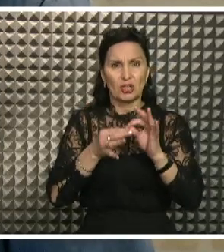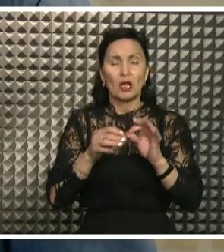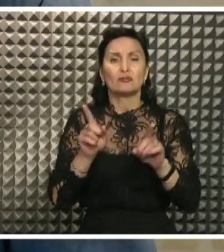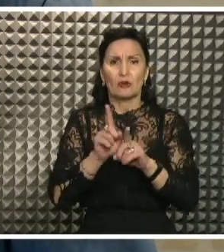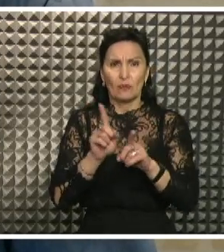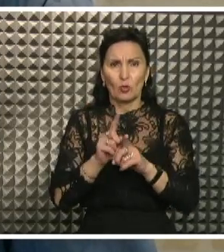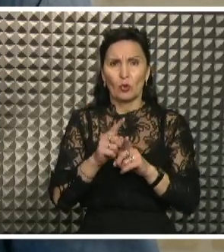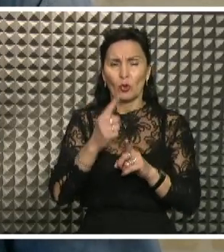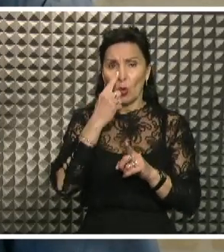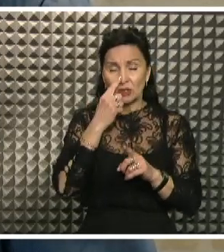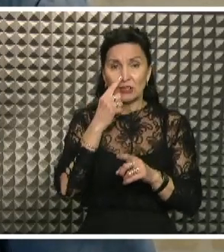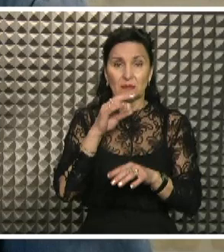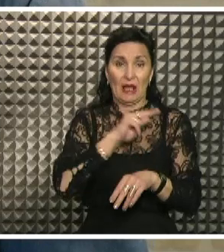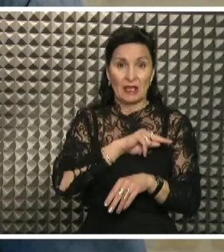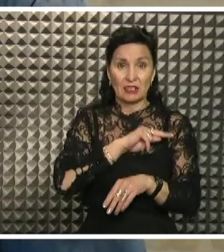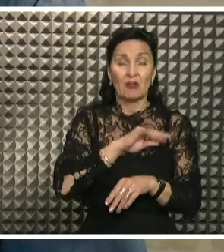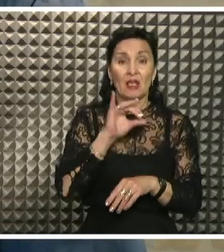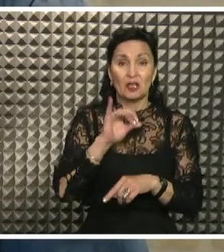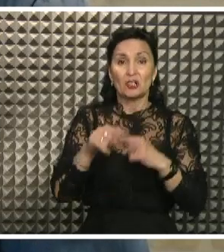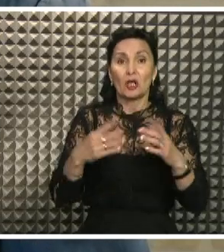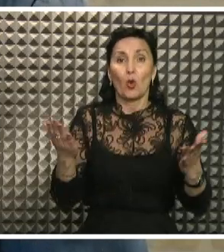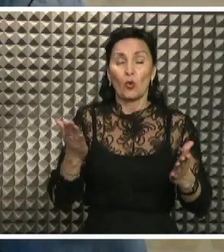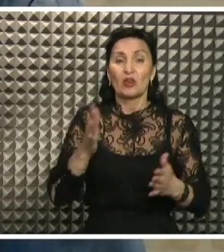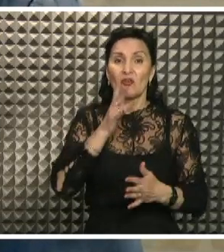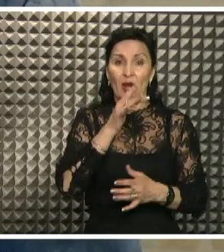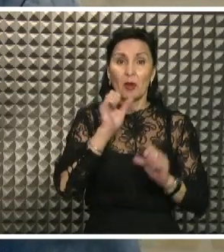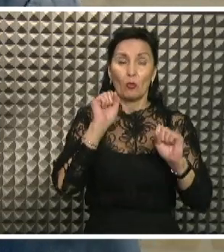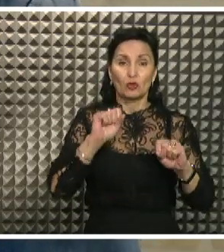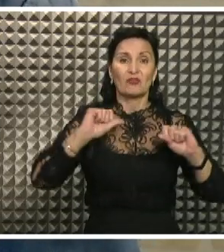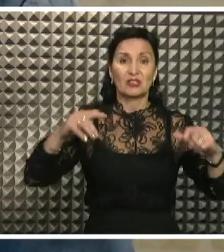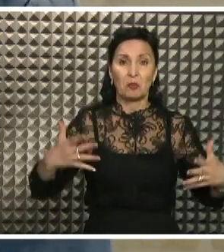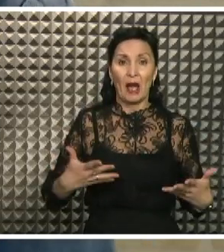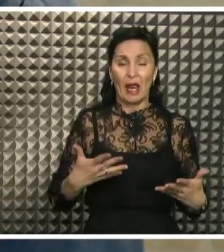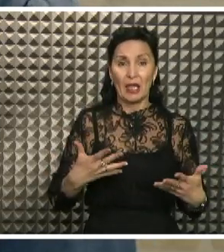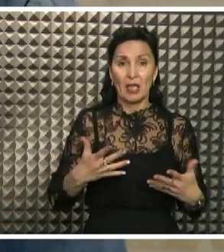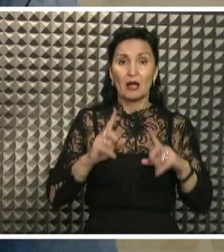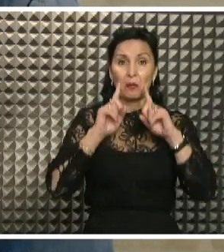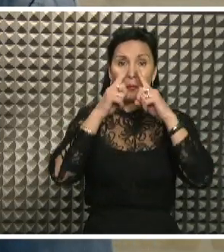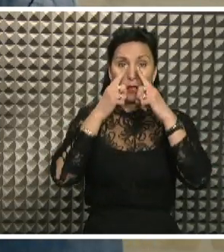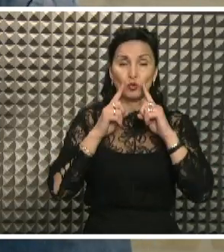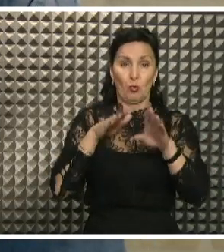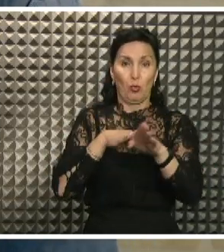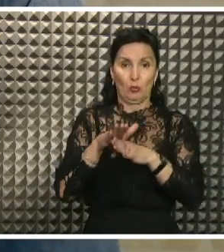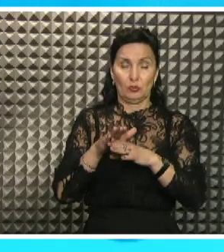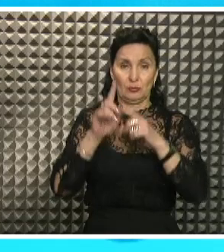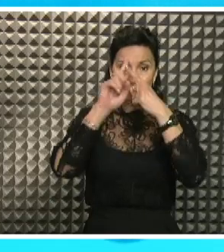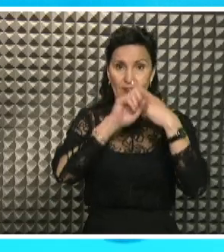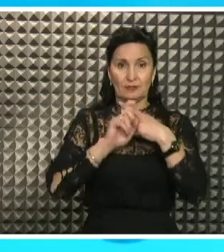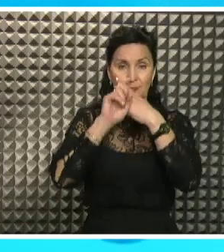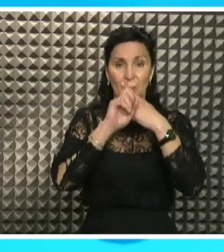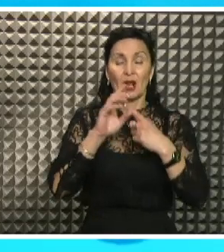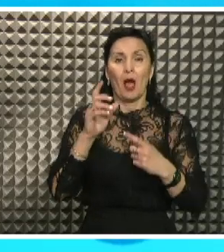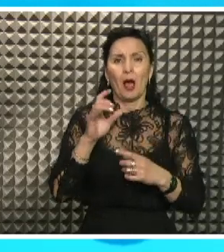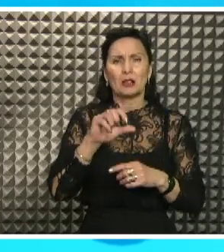равно нос задействован, и в итоге через какое-то время может и воспаление слизистой пазух носа возникнуть. Вот самое сложное –